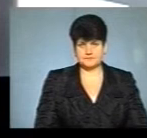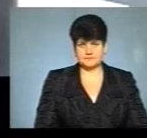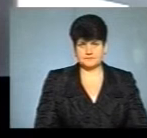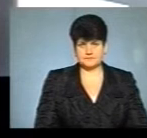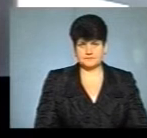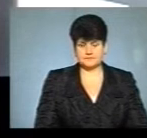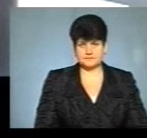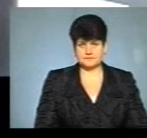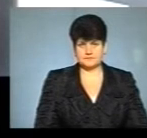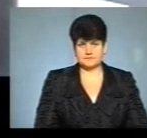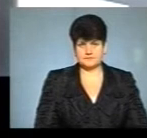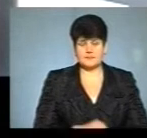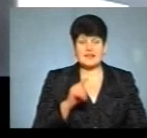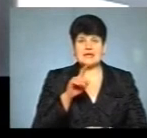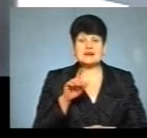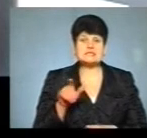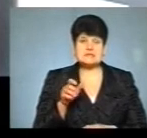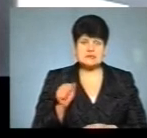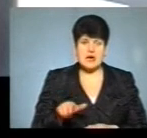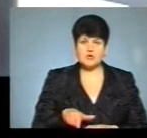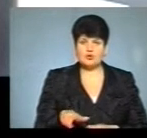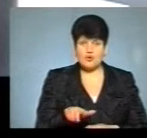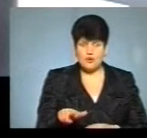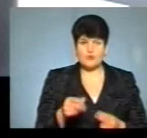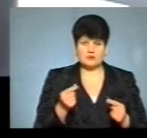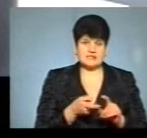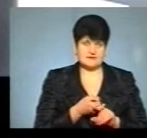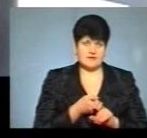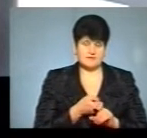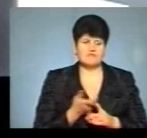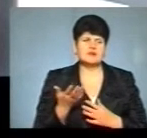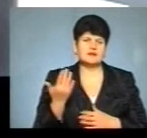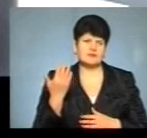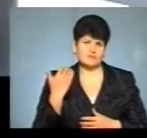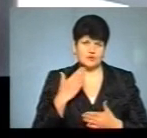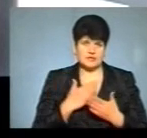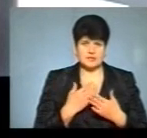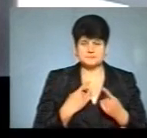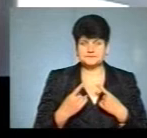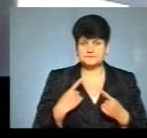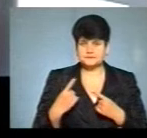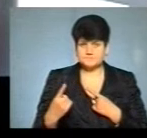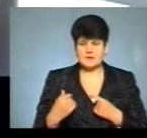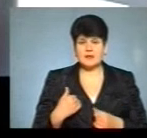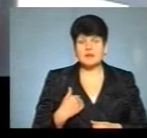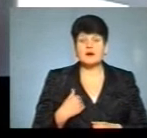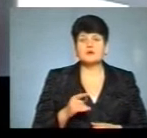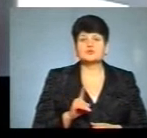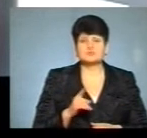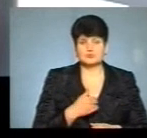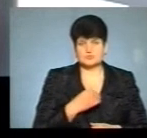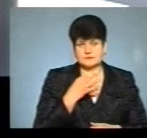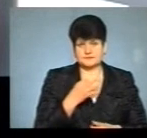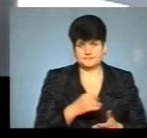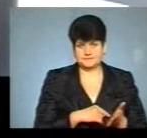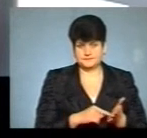Власне, за дороги, тобто кошти, які виділяються на дороги, вже давно йдуть перемовини. Я до чого це хочу